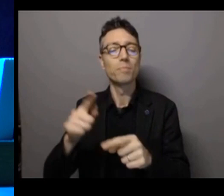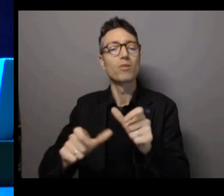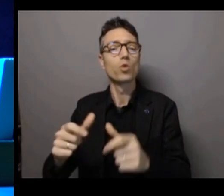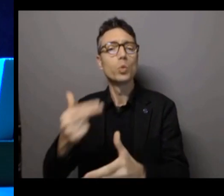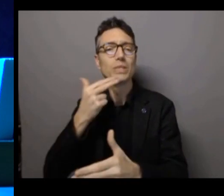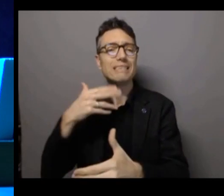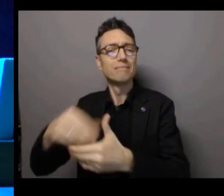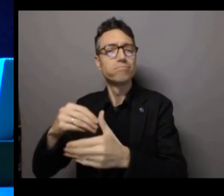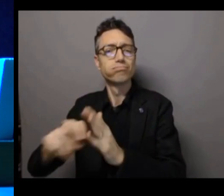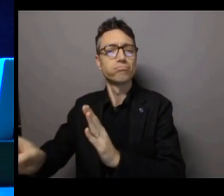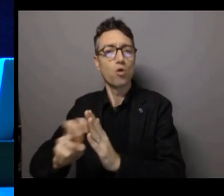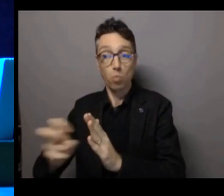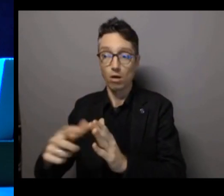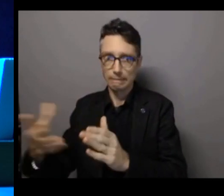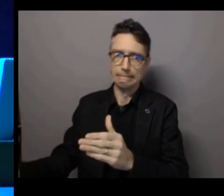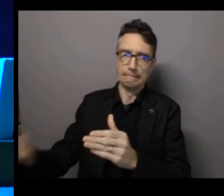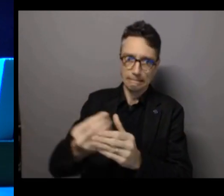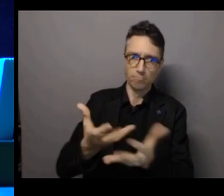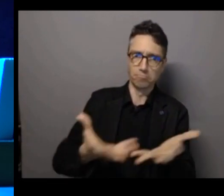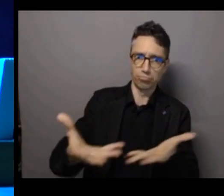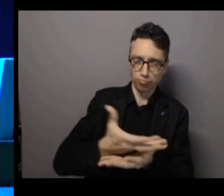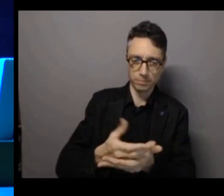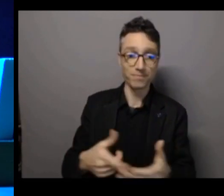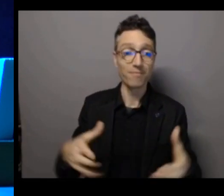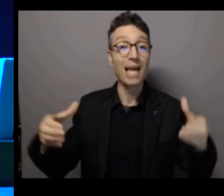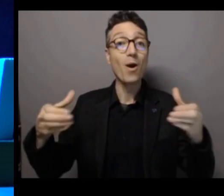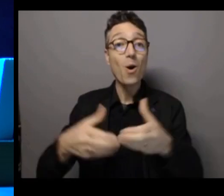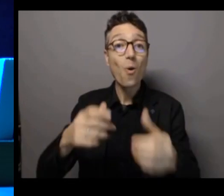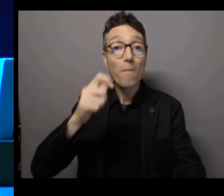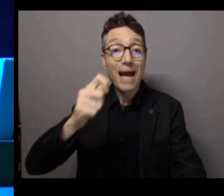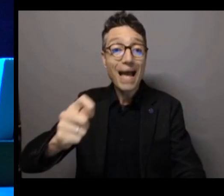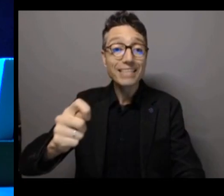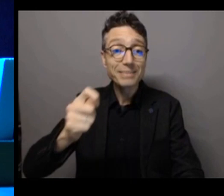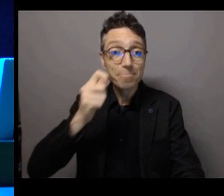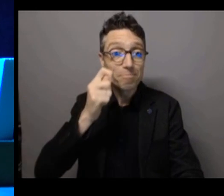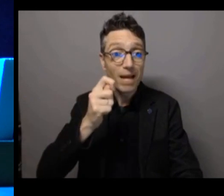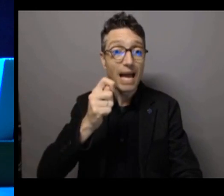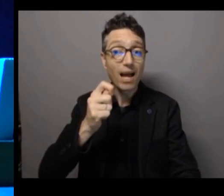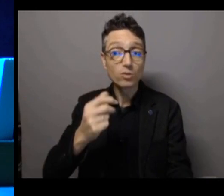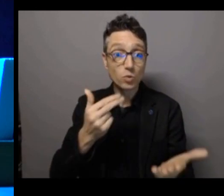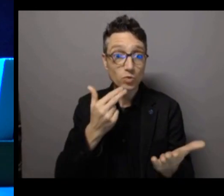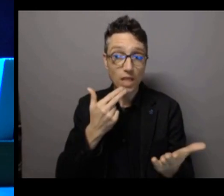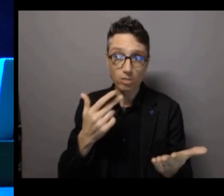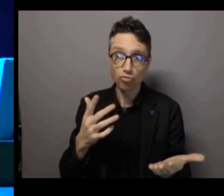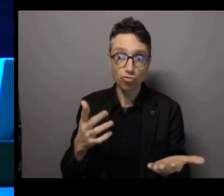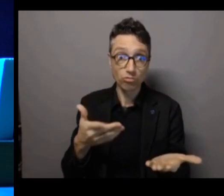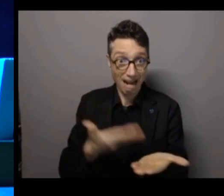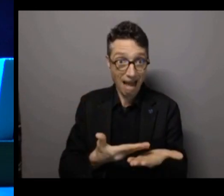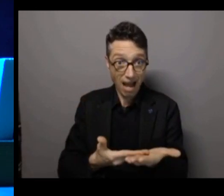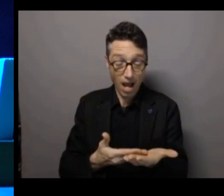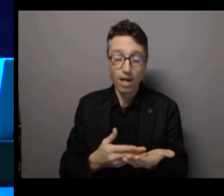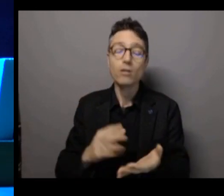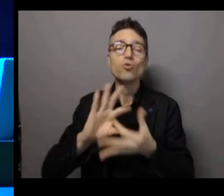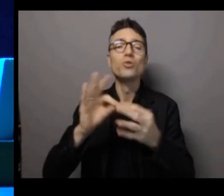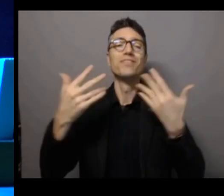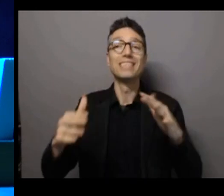groupe d'experts d'usage pour faire fructifier cette méthode au-delà des Jeux. Il est important, encore une fois, que ce travail